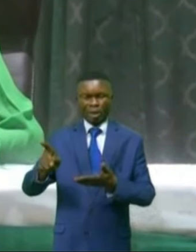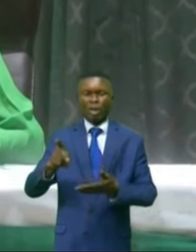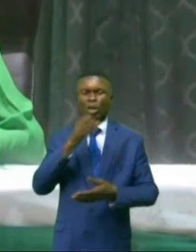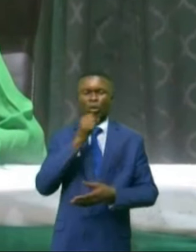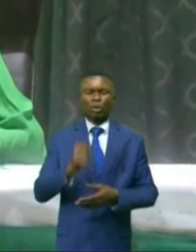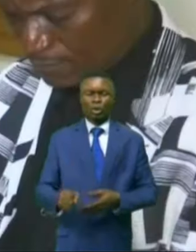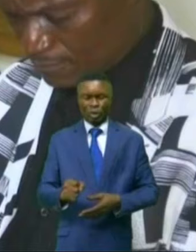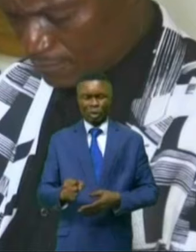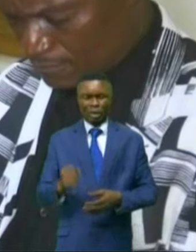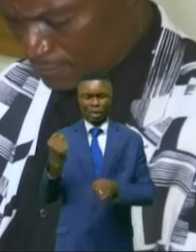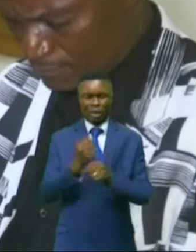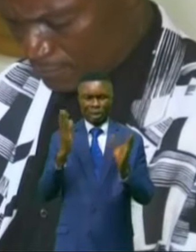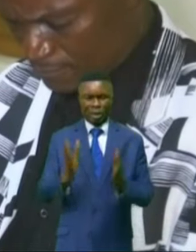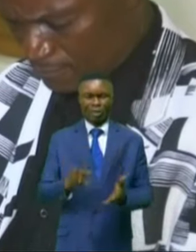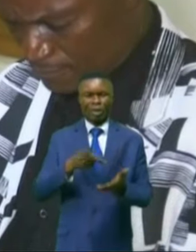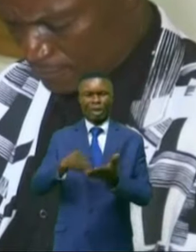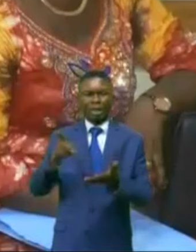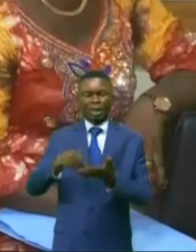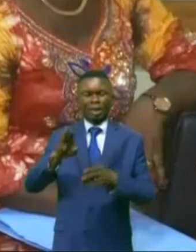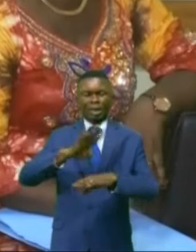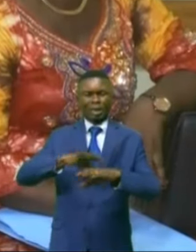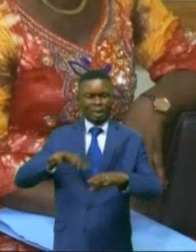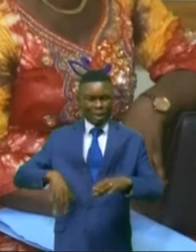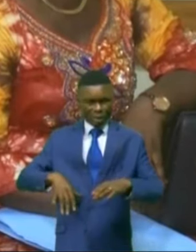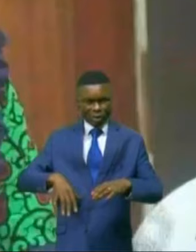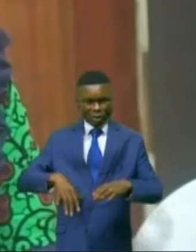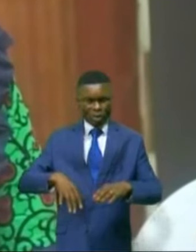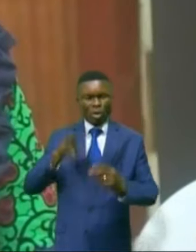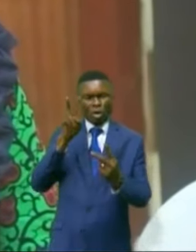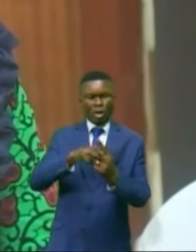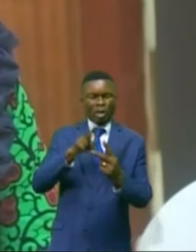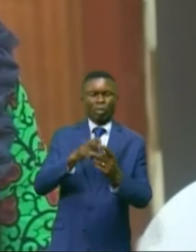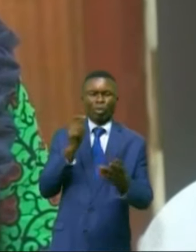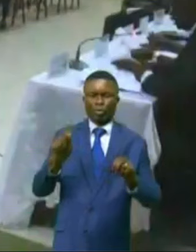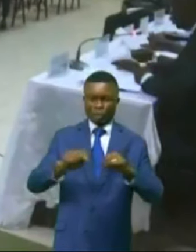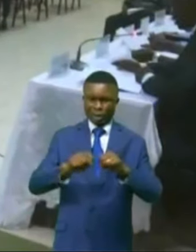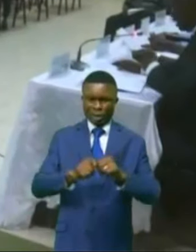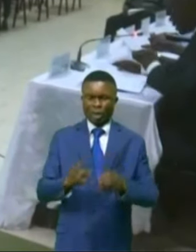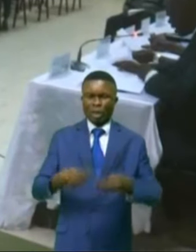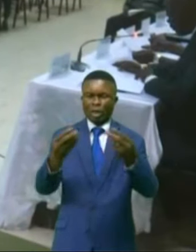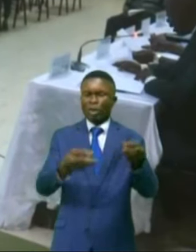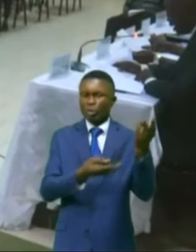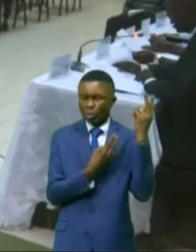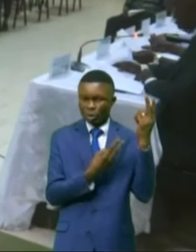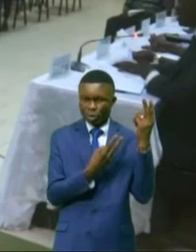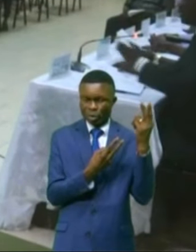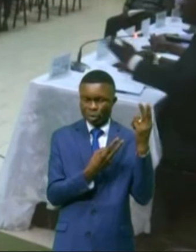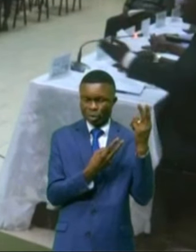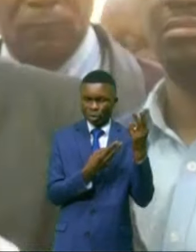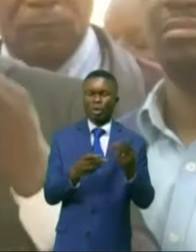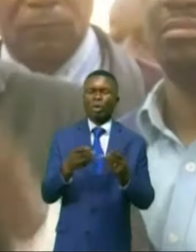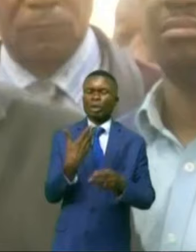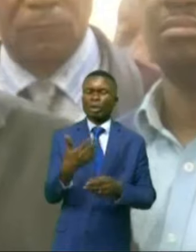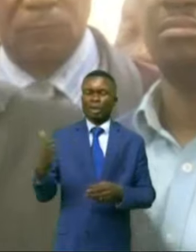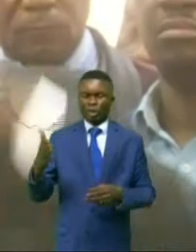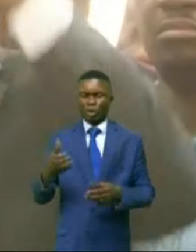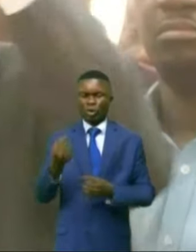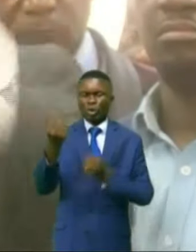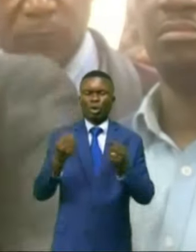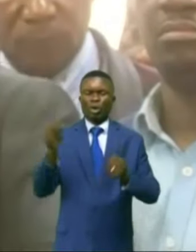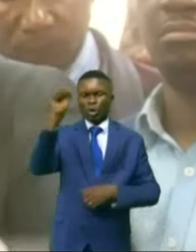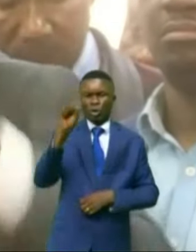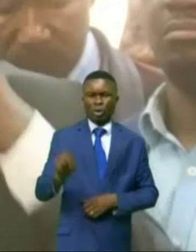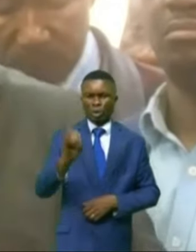payer les salaires, constituer les provisions techniques, valoriser les pactes immobiliers. L'assurance a